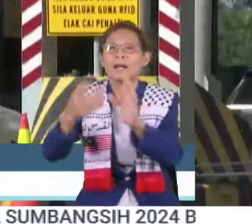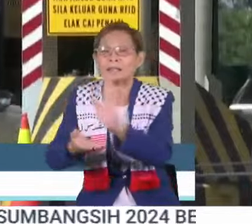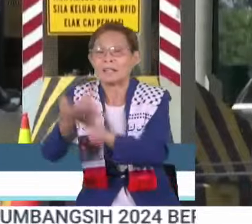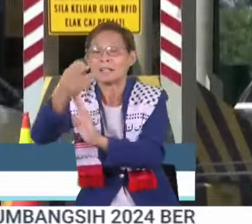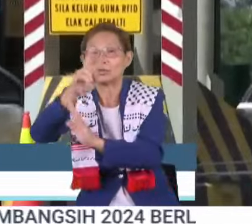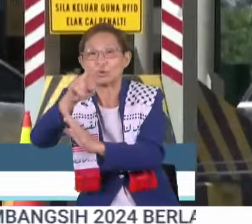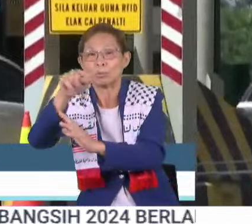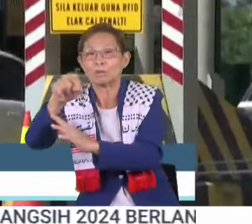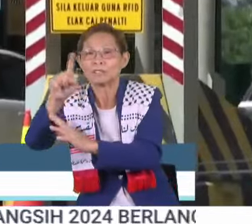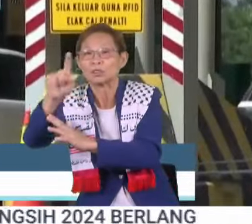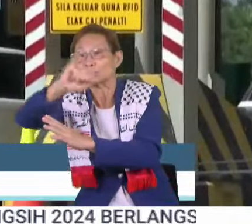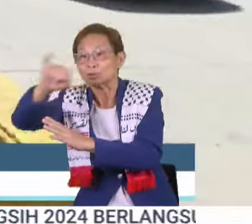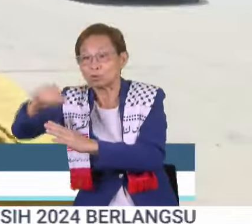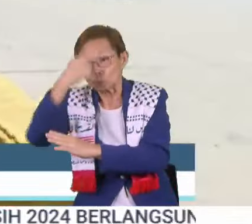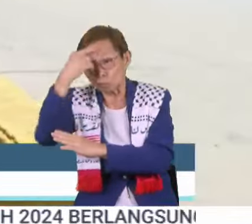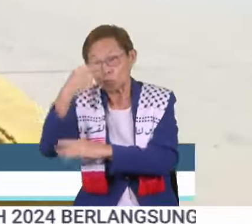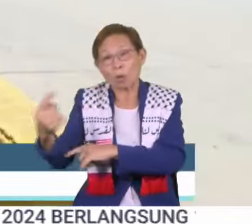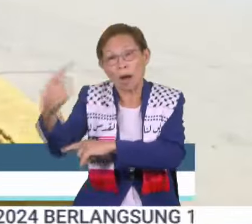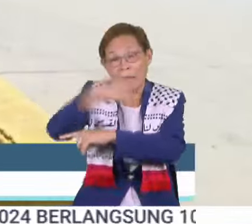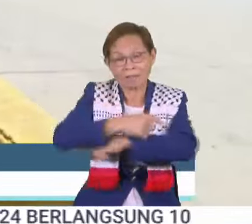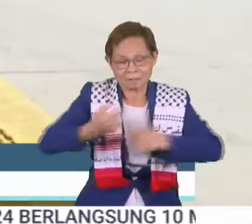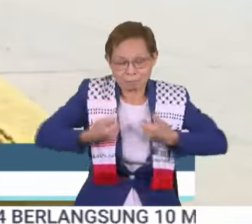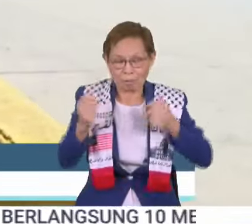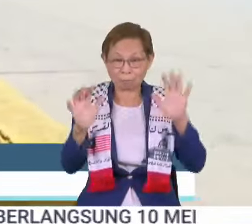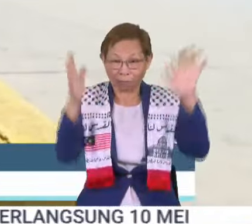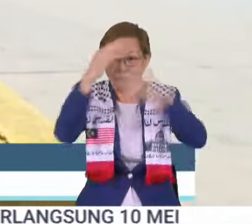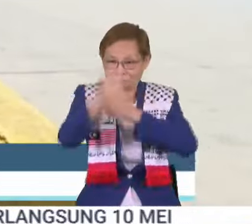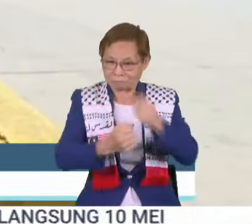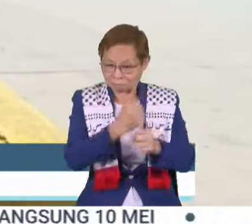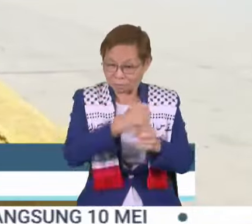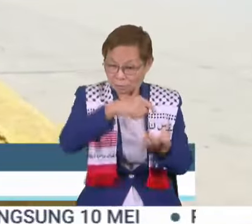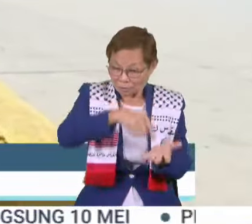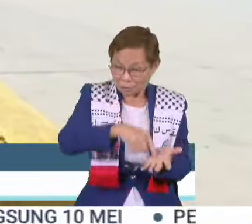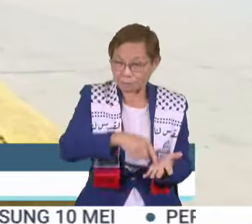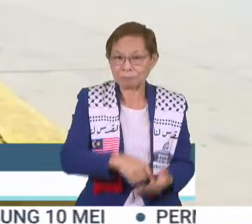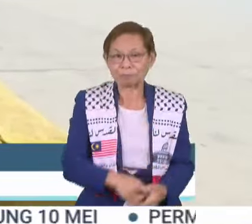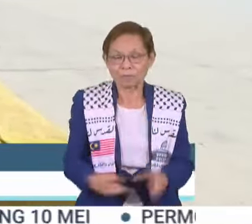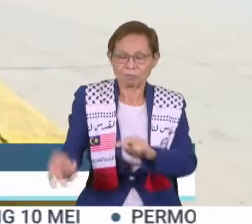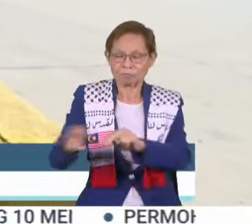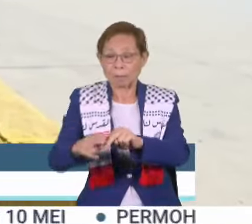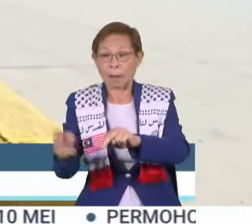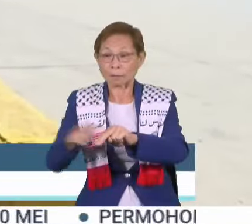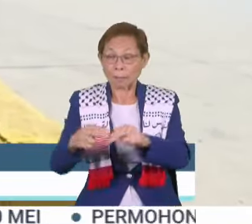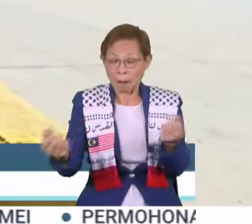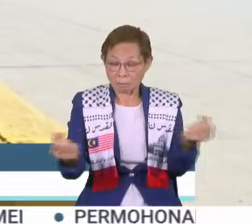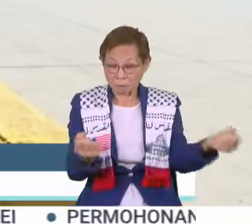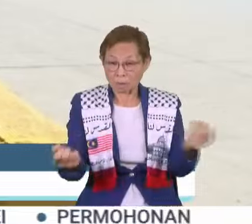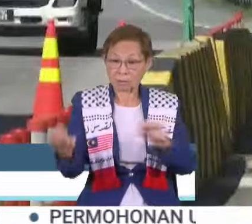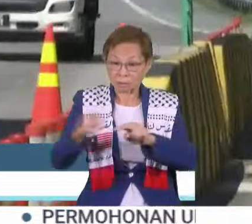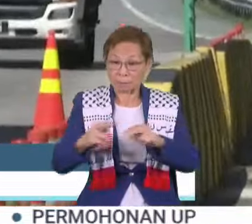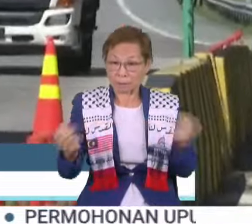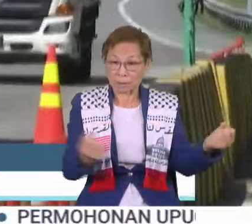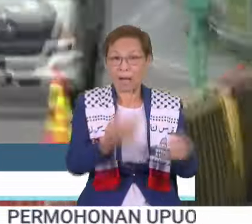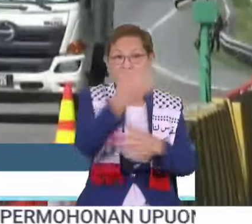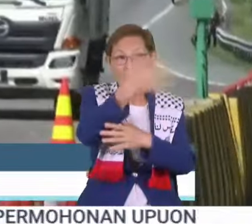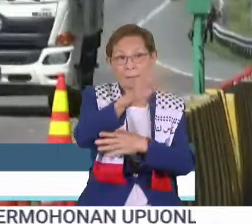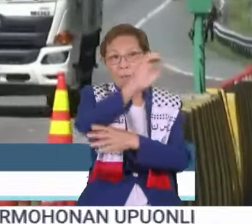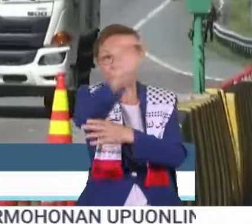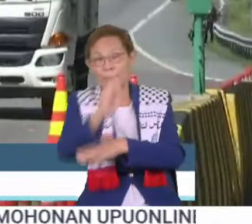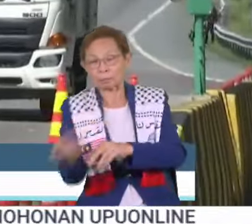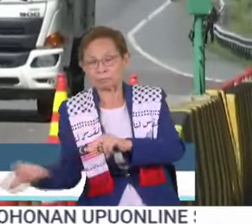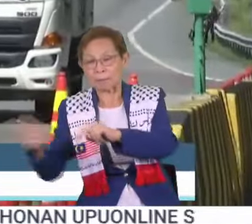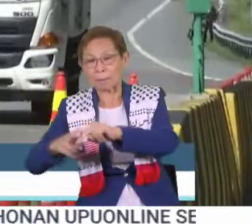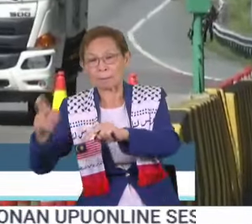juta untuk hari raya tahun ini. Di mana pertambahan itu untuk 15%